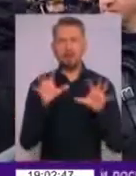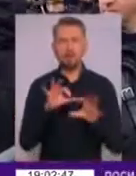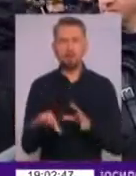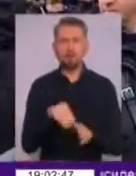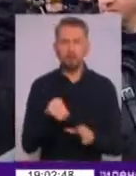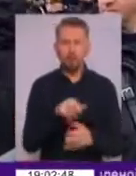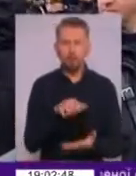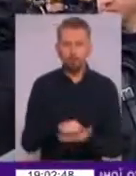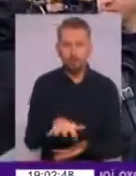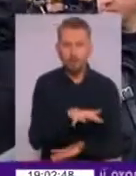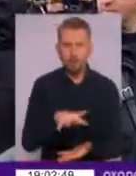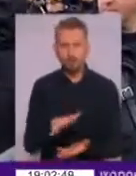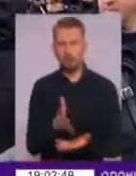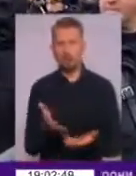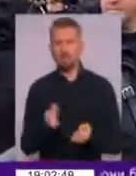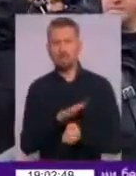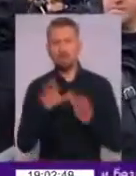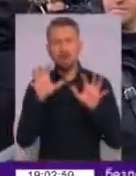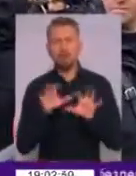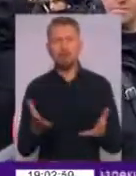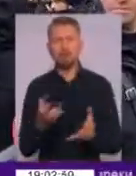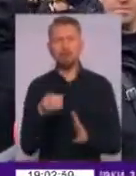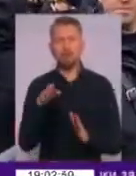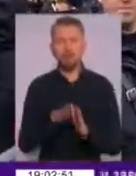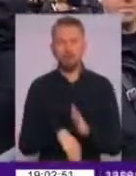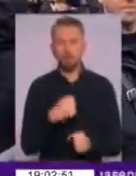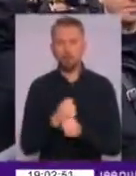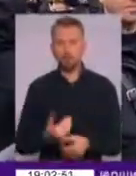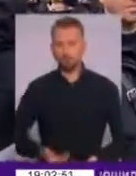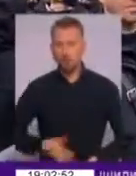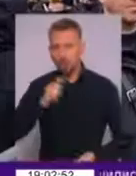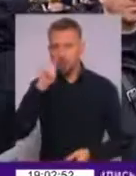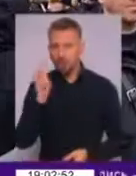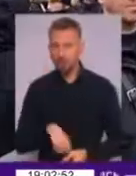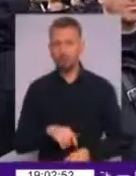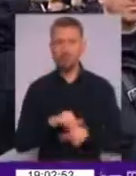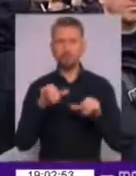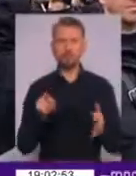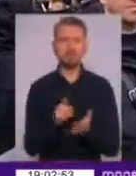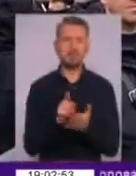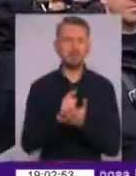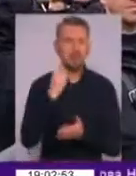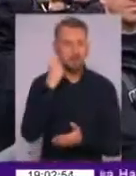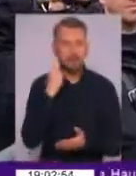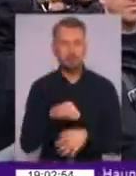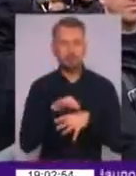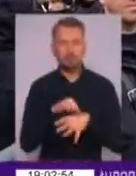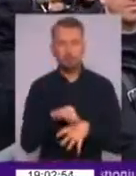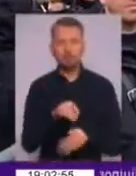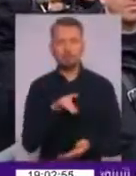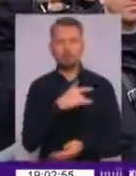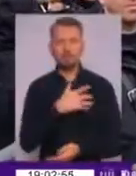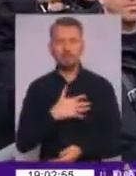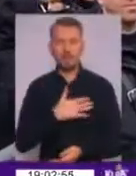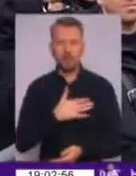разі не приймайте законів, які би ще гірше робили життя українців. Підвищили пенсійний вік, проводили приватизацію